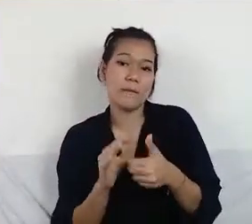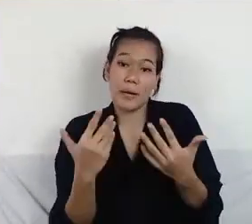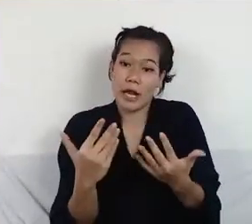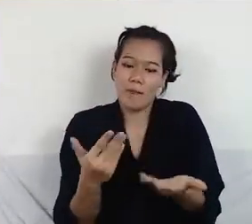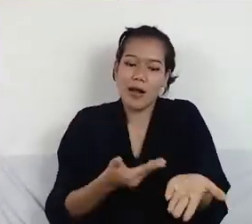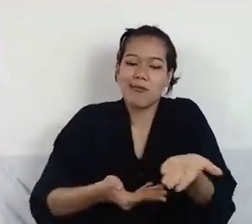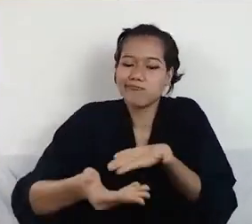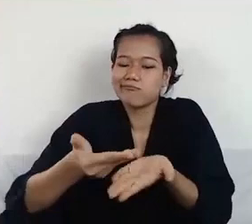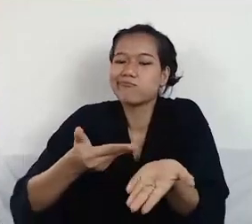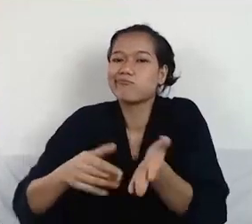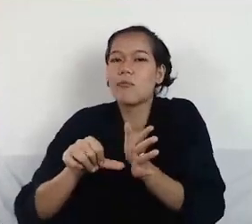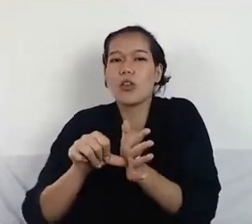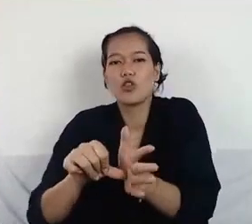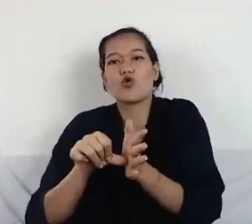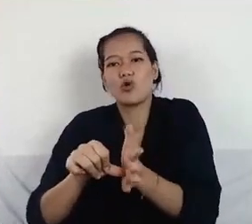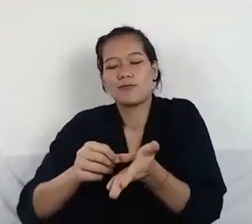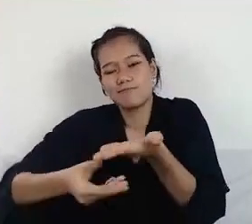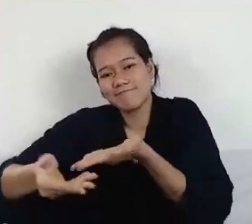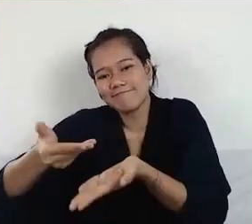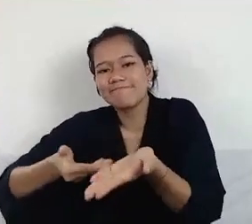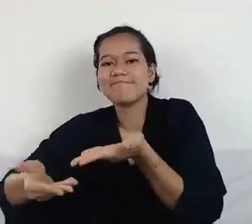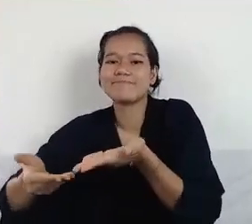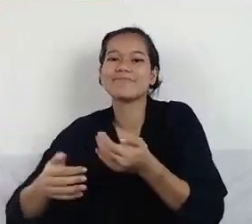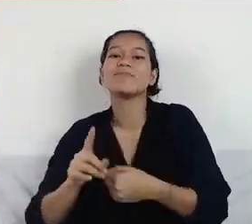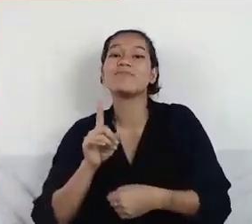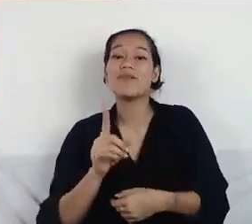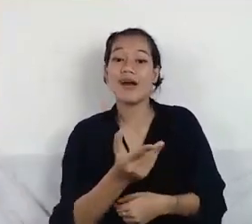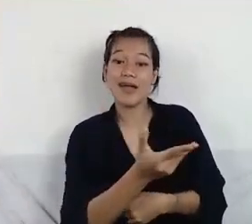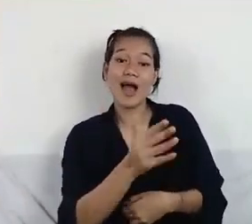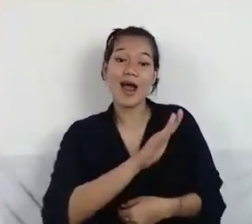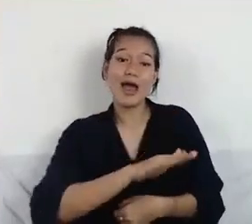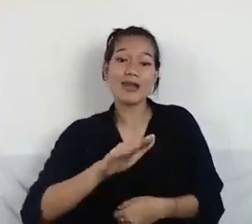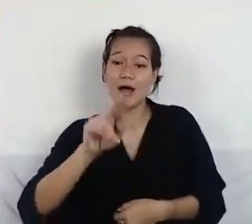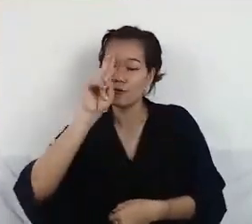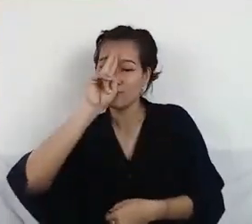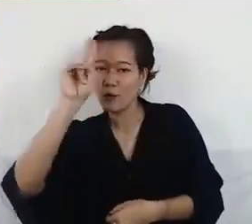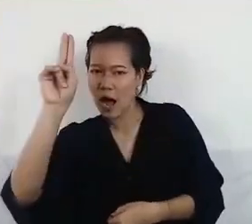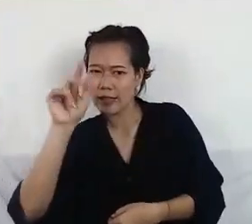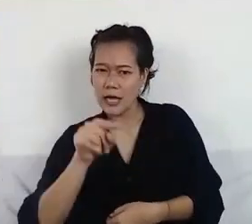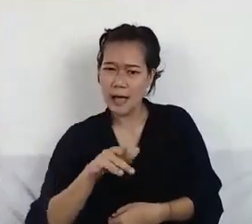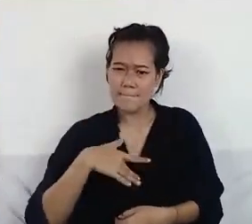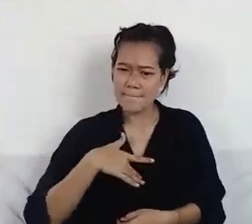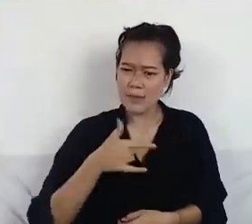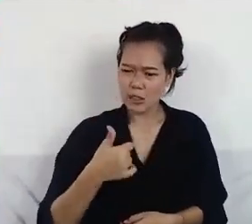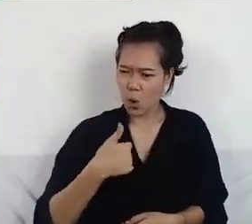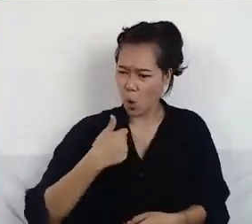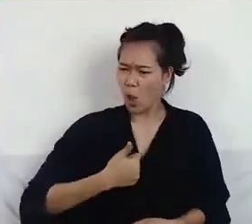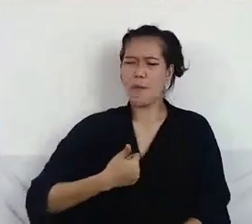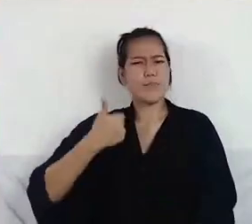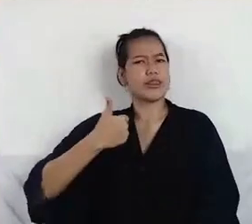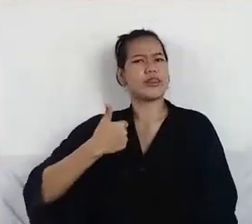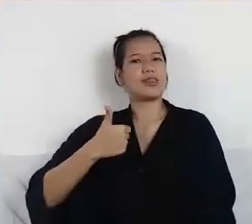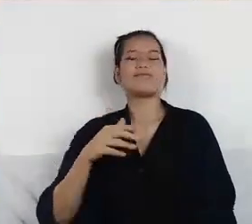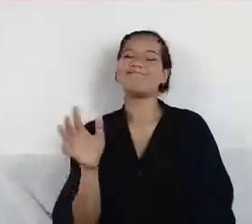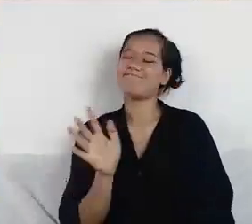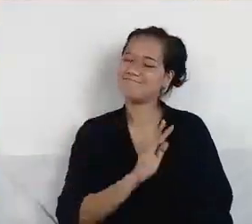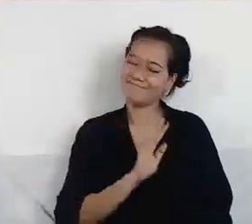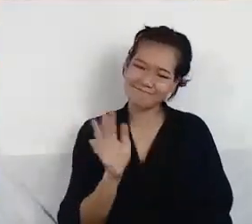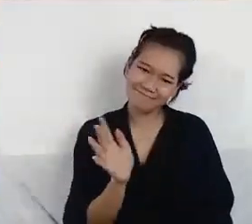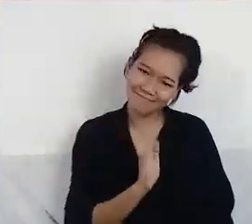melengkapi. Oleh karena itu, sebagai anak-anak Tuhan, saudaraku, jangan pernah ada yang merasa diri paling hebat.